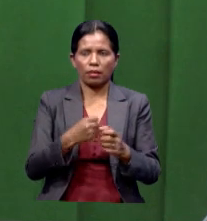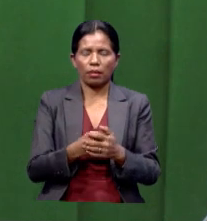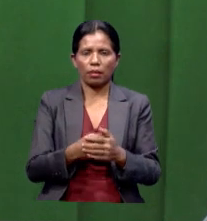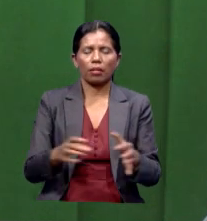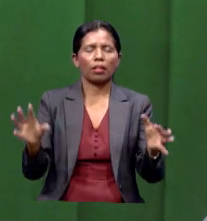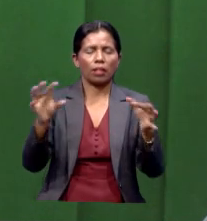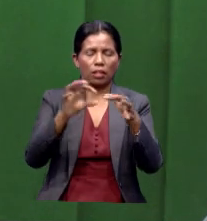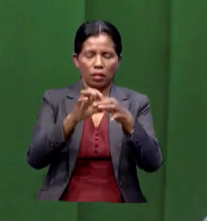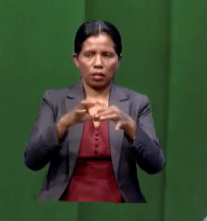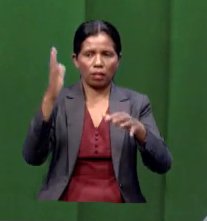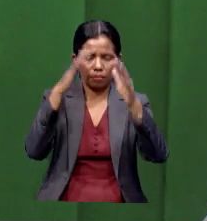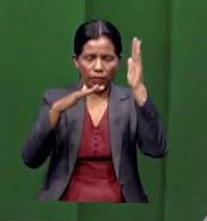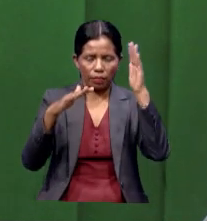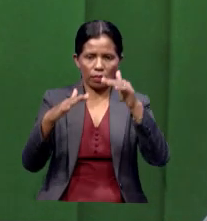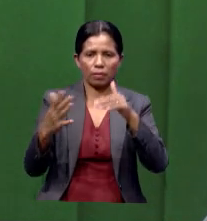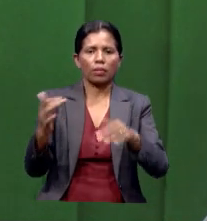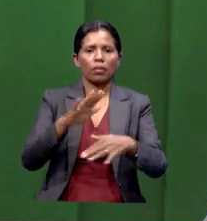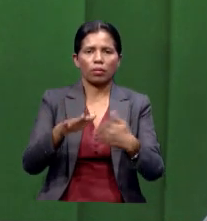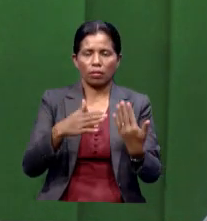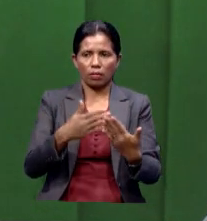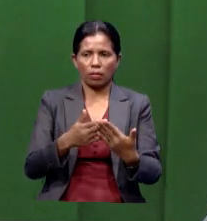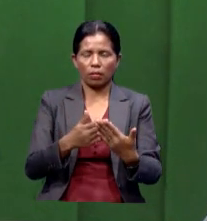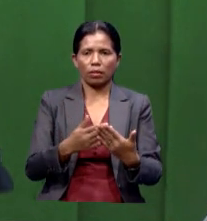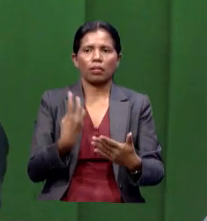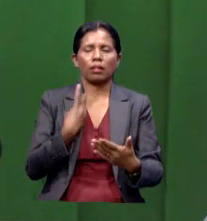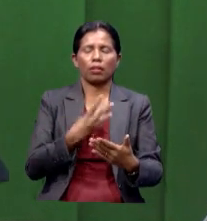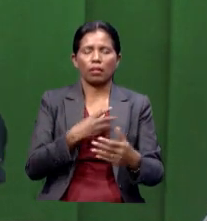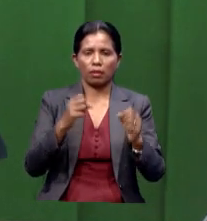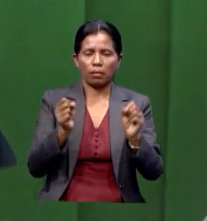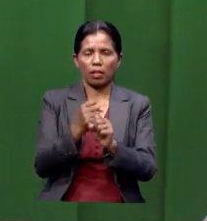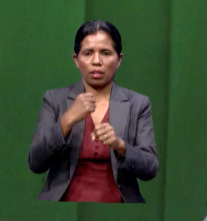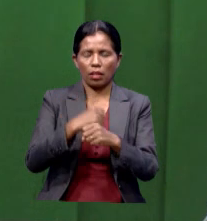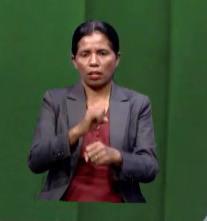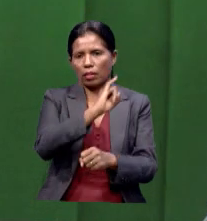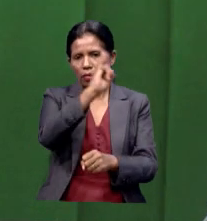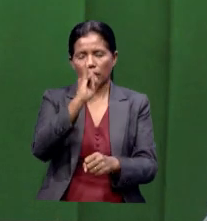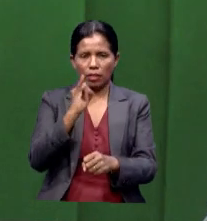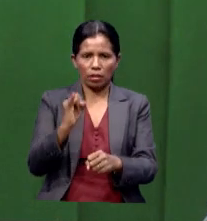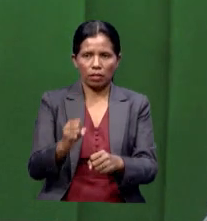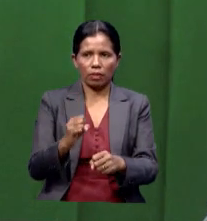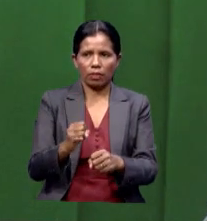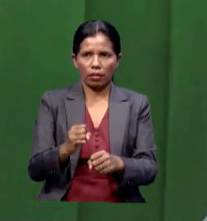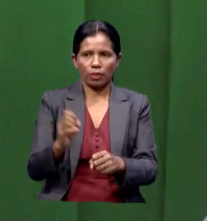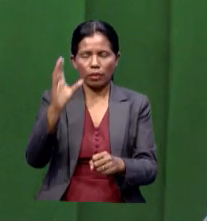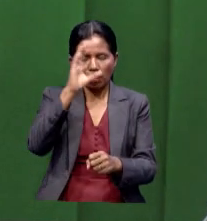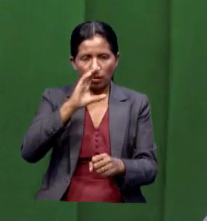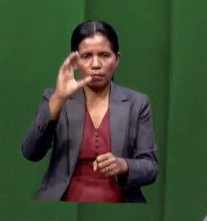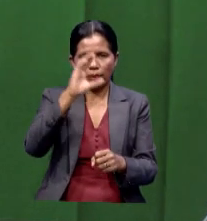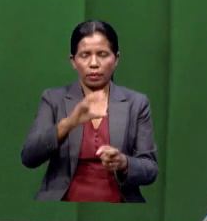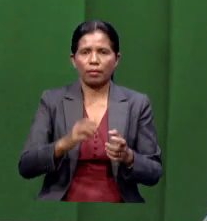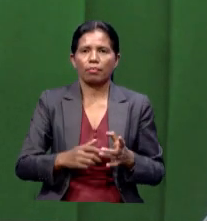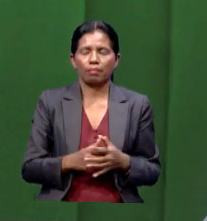ho acontecimento cer ne hotu para to bele al investigasaun klean o dibuka